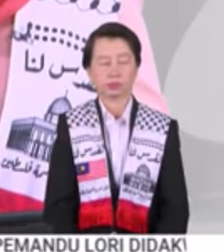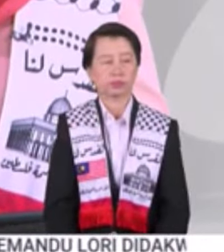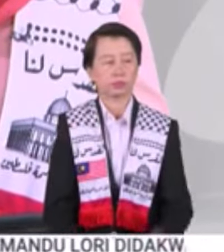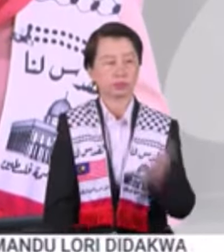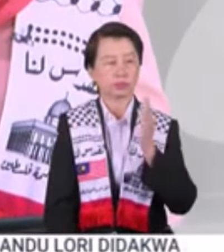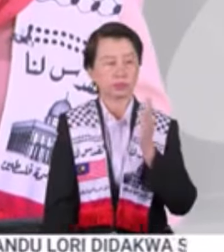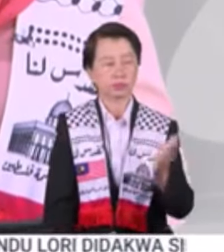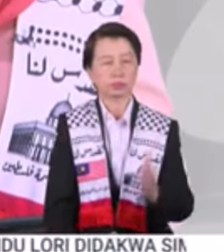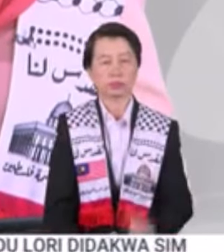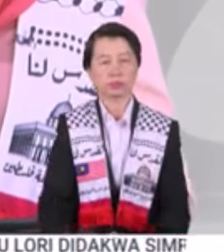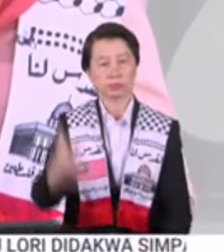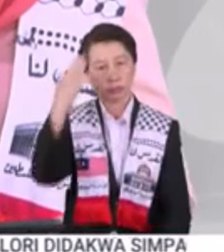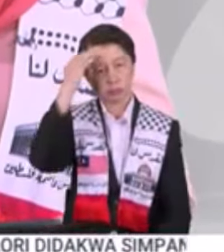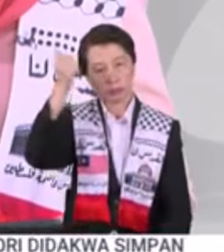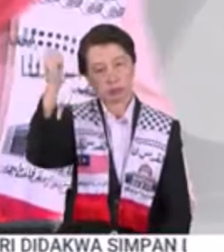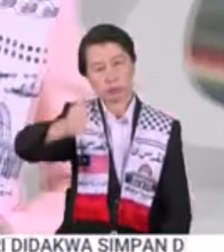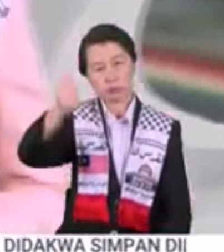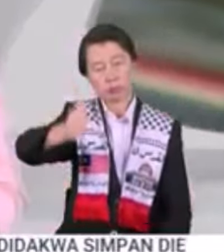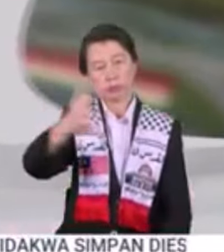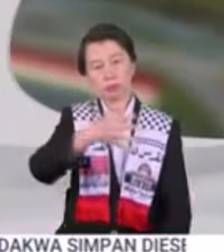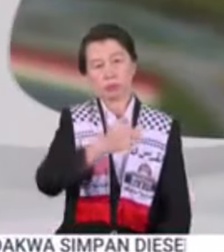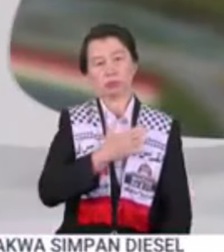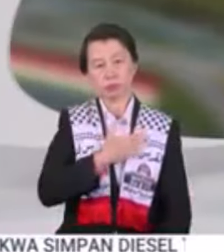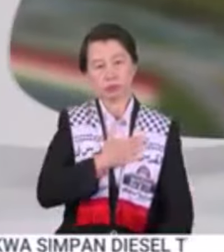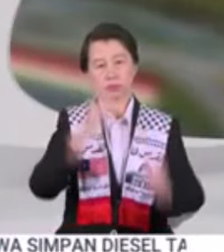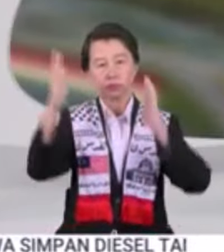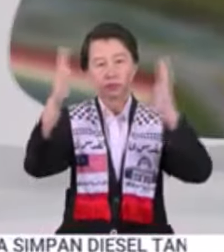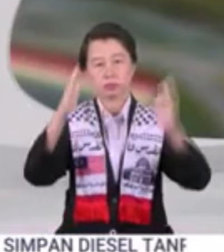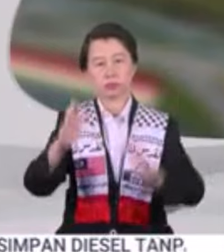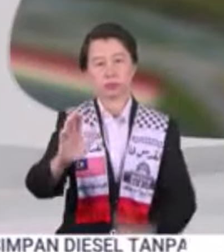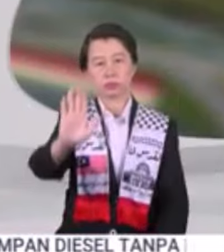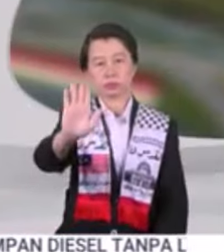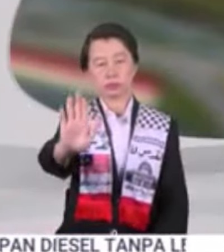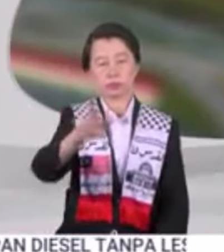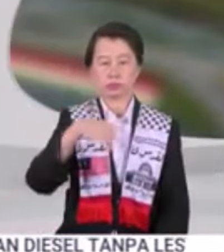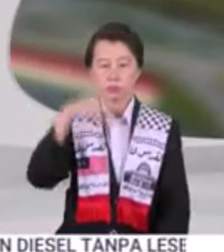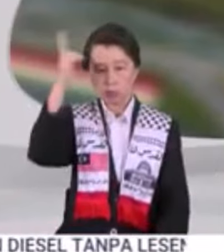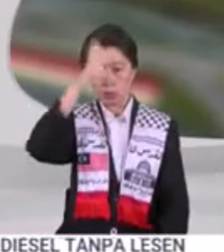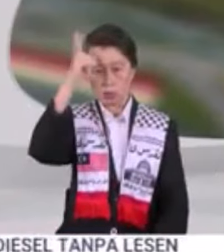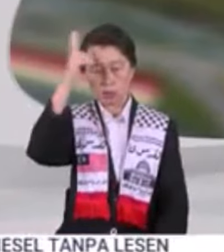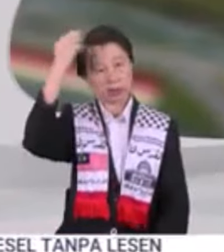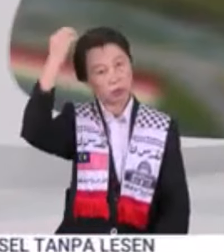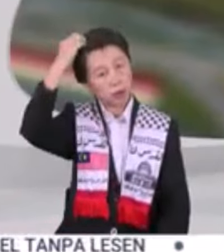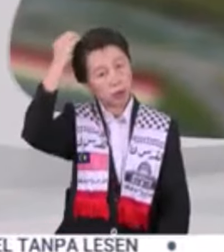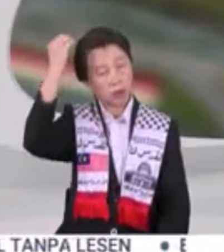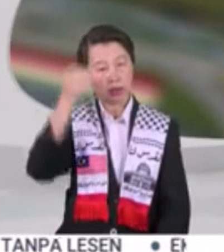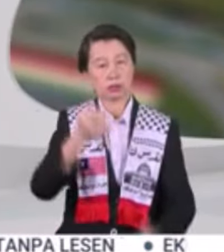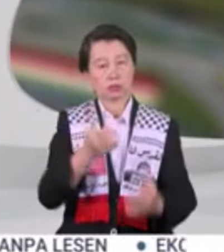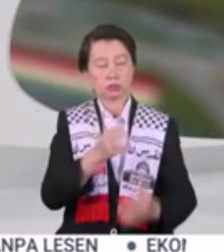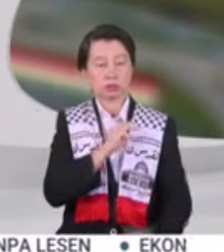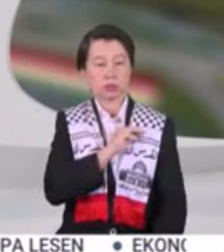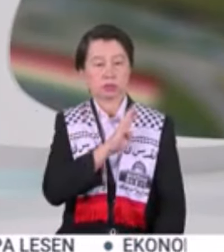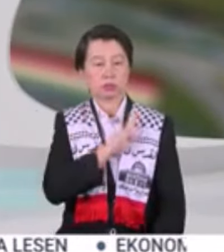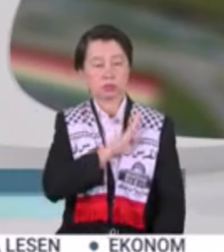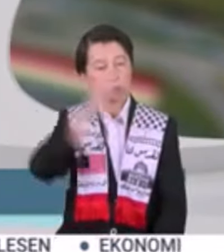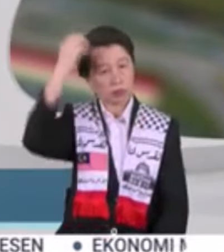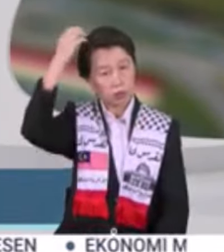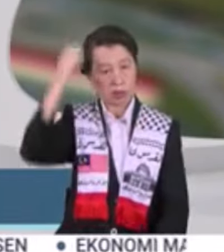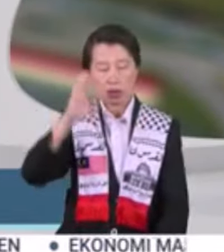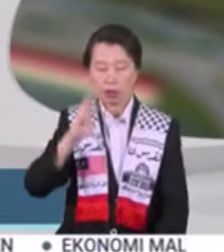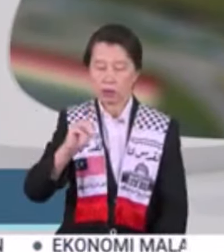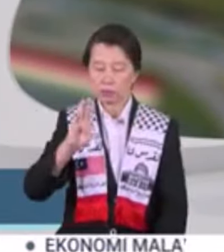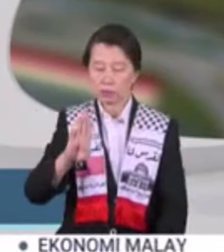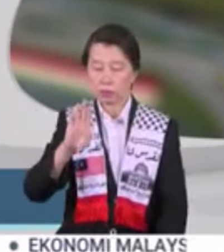Terima kasih, Nurul. Assalamualaikum dan salam Malaysia Madani. Kerajaan Negeri melalui Menteri Besar Selangor